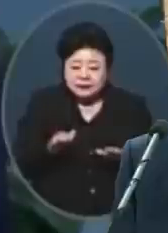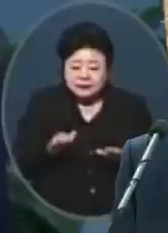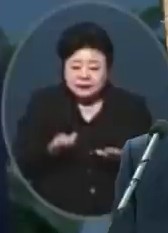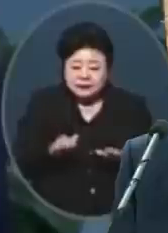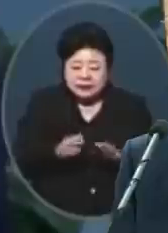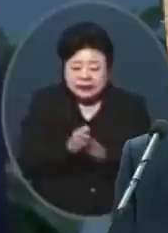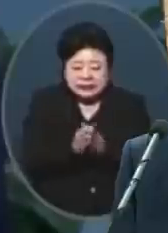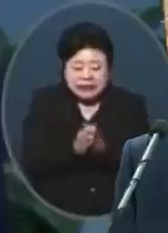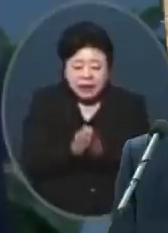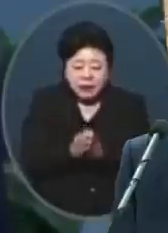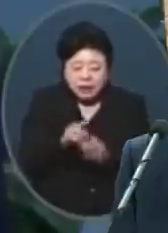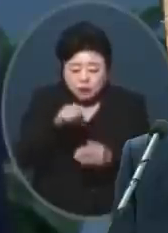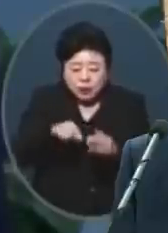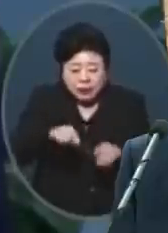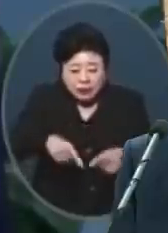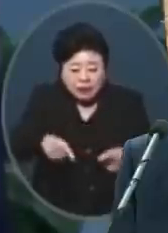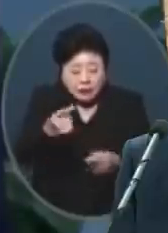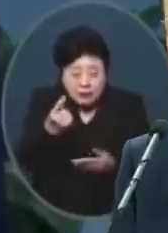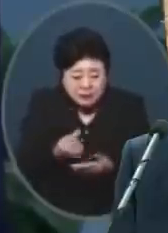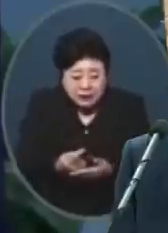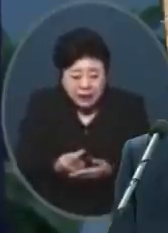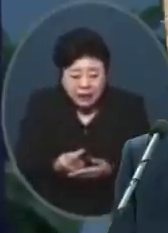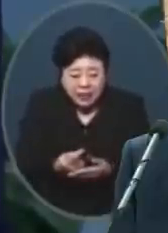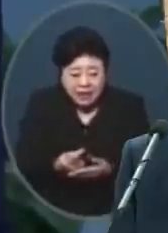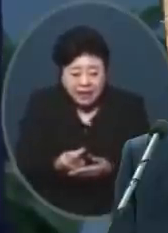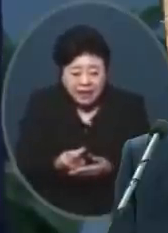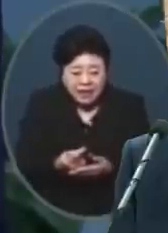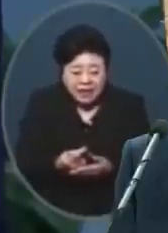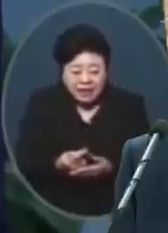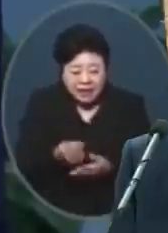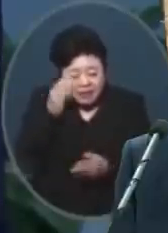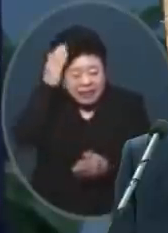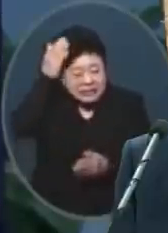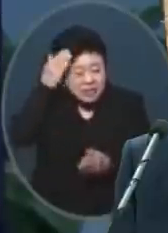갱도에 들어갔다 나왔습니까 당관